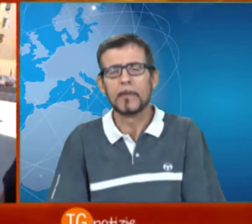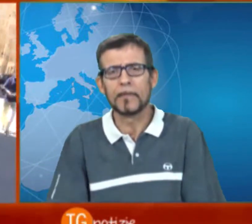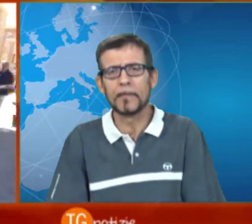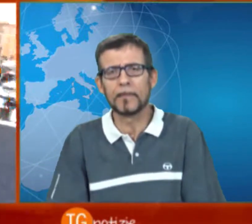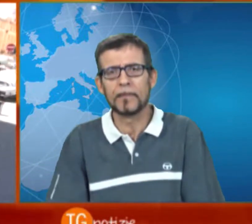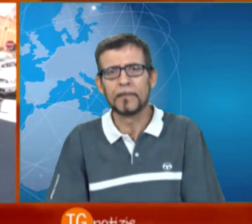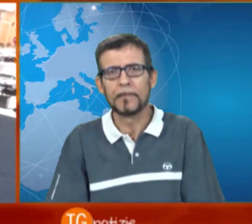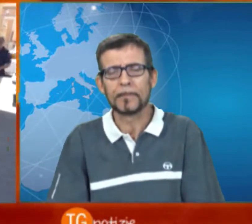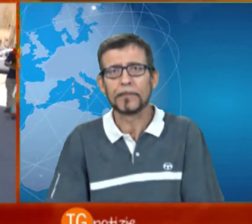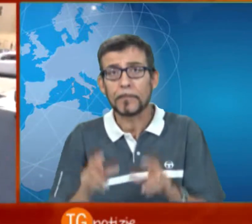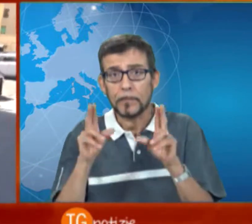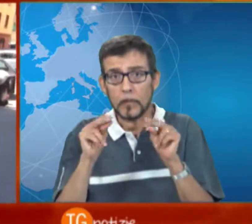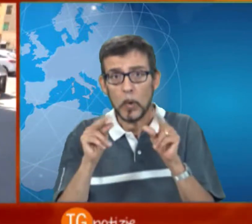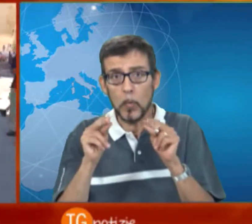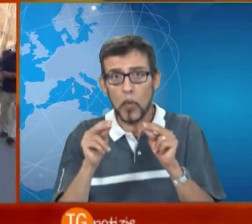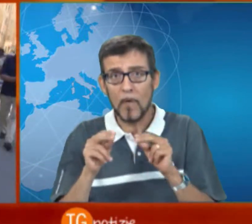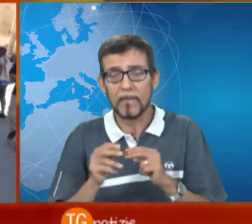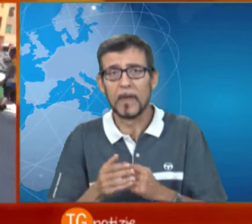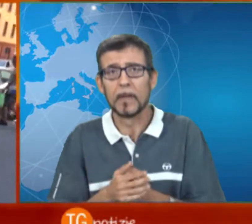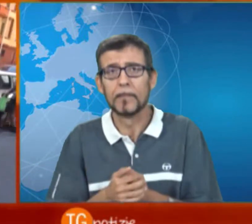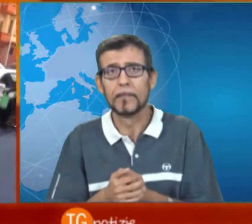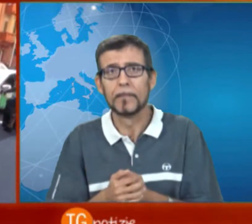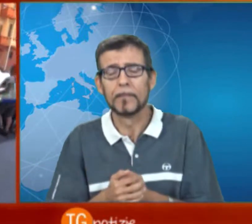le nuove